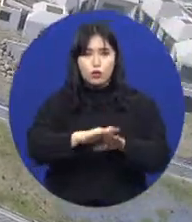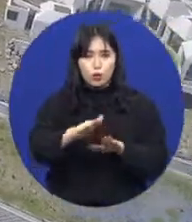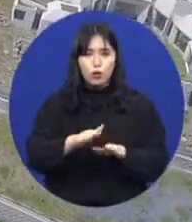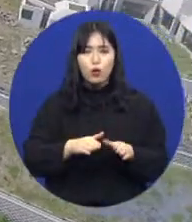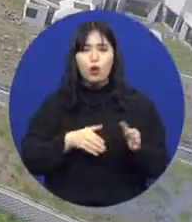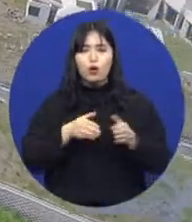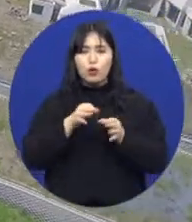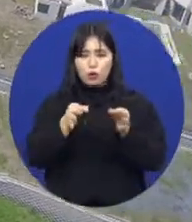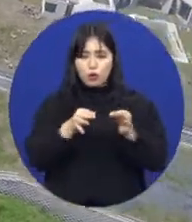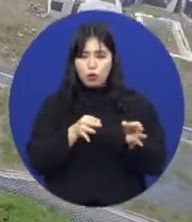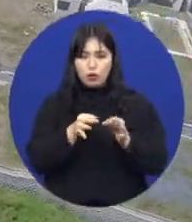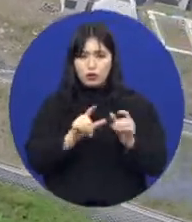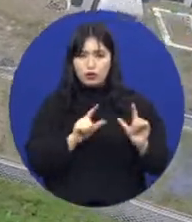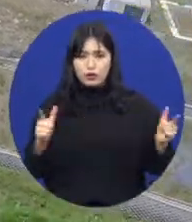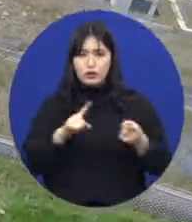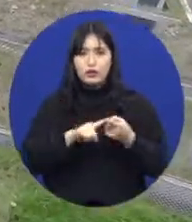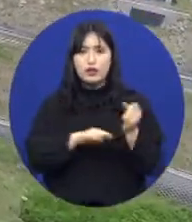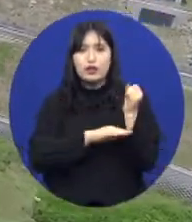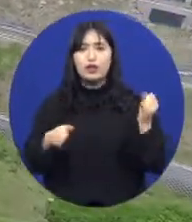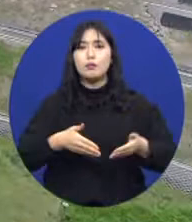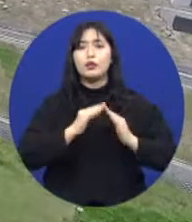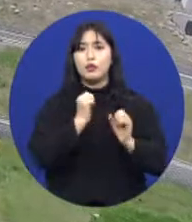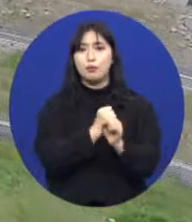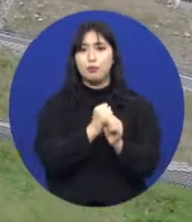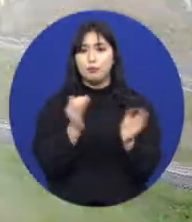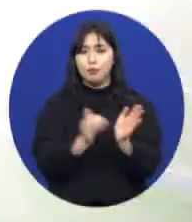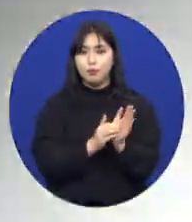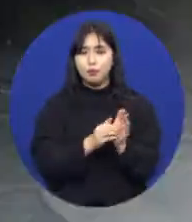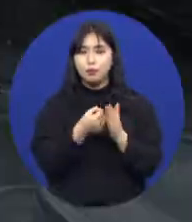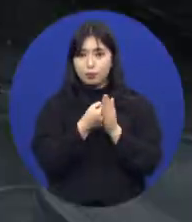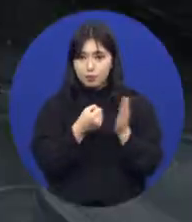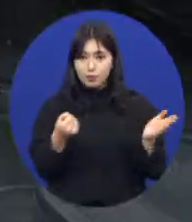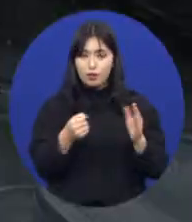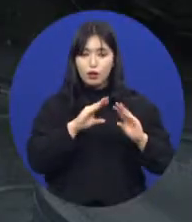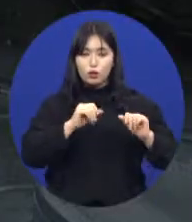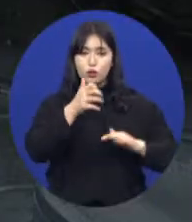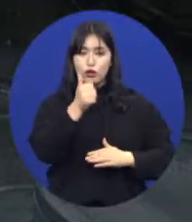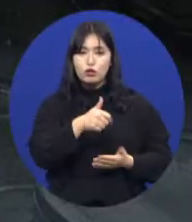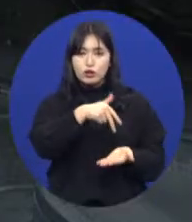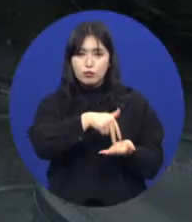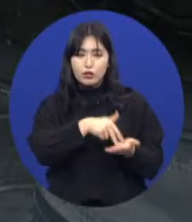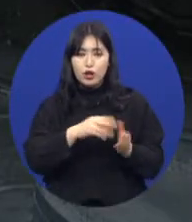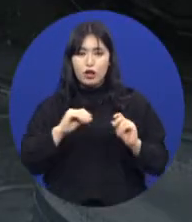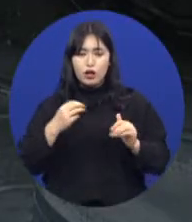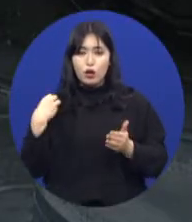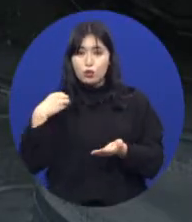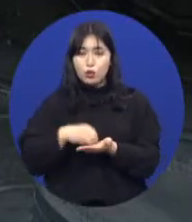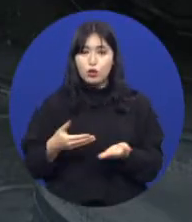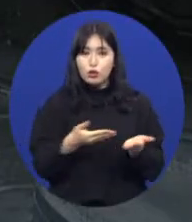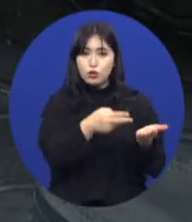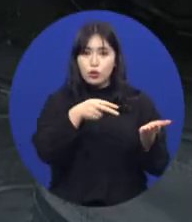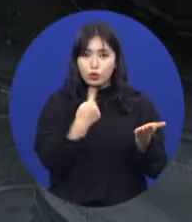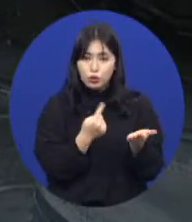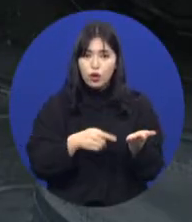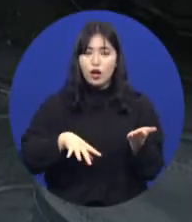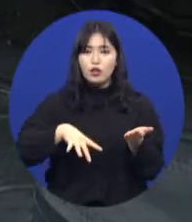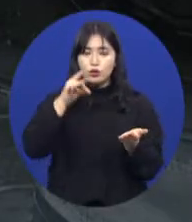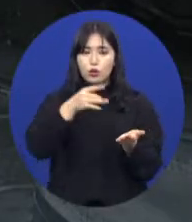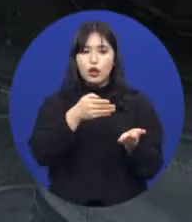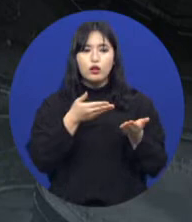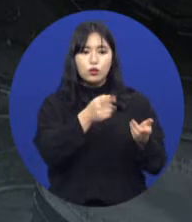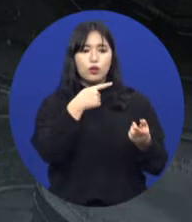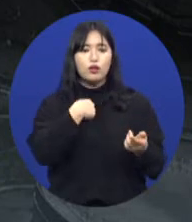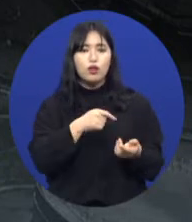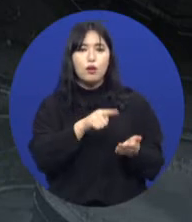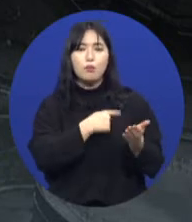등 기반시설을 만들었습니다. 이 때문에 토지주들에게 땅을 돌려주더라도 당초 줬던